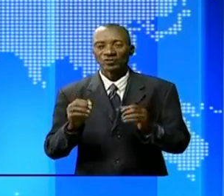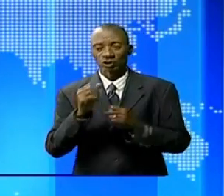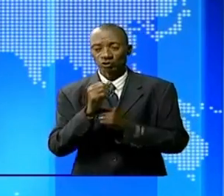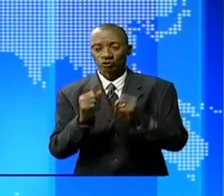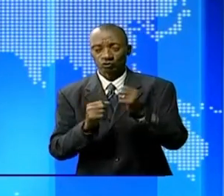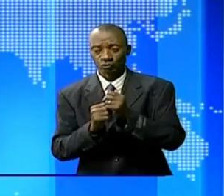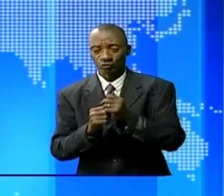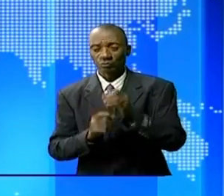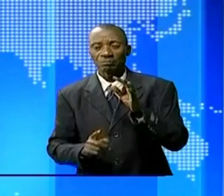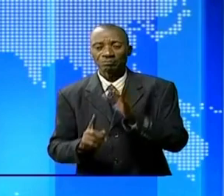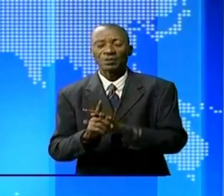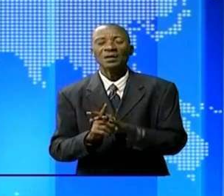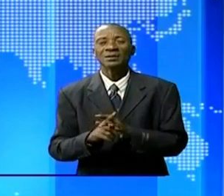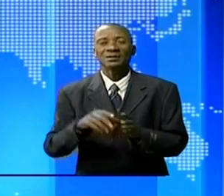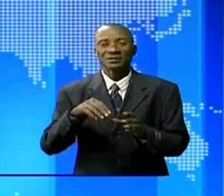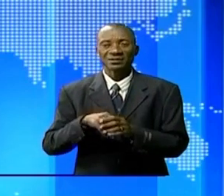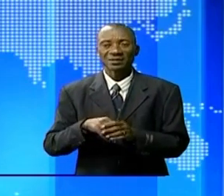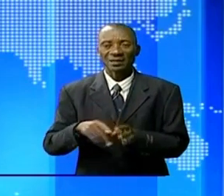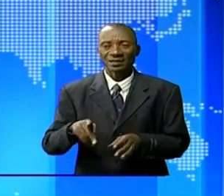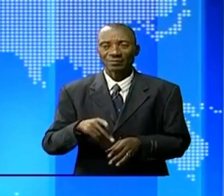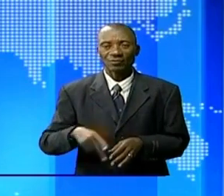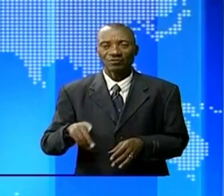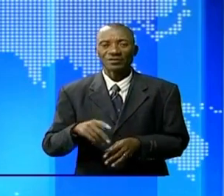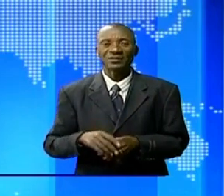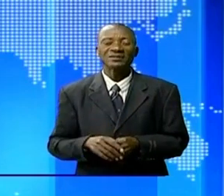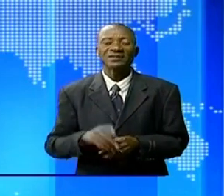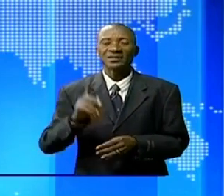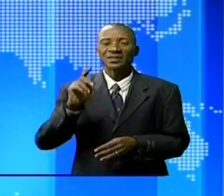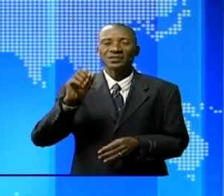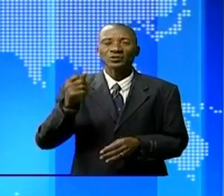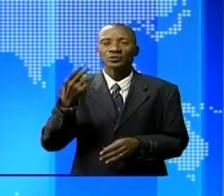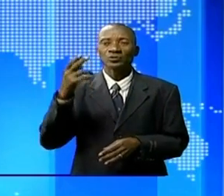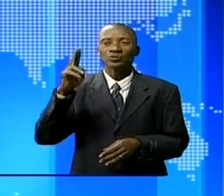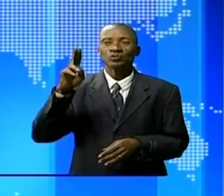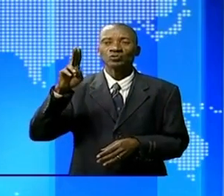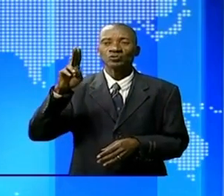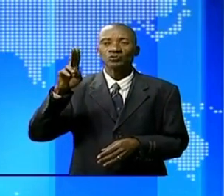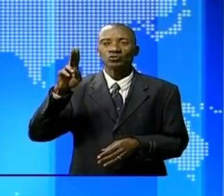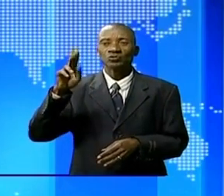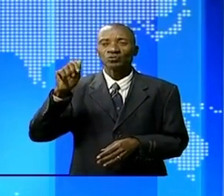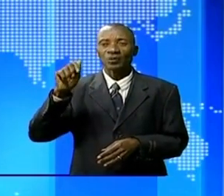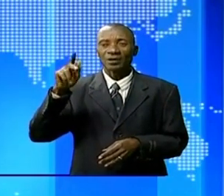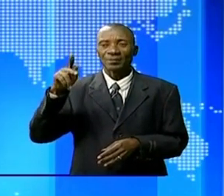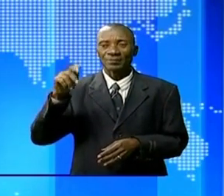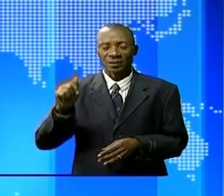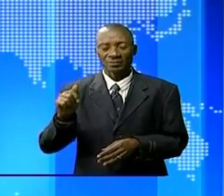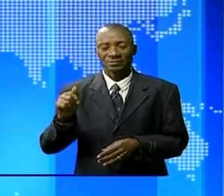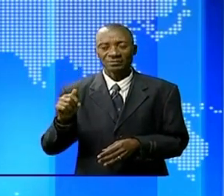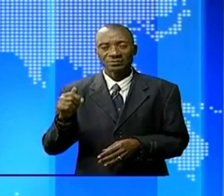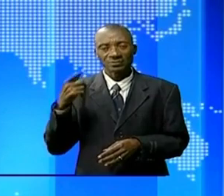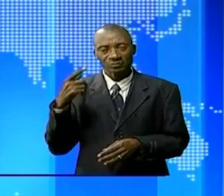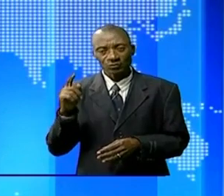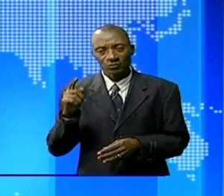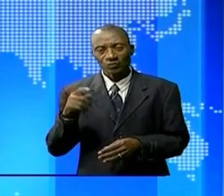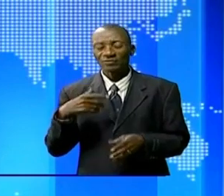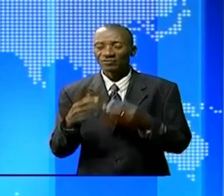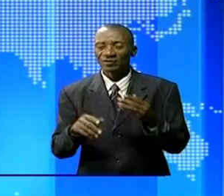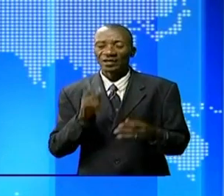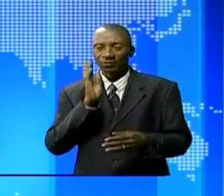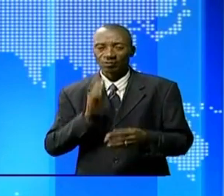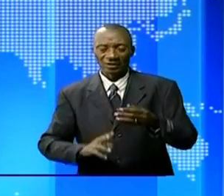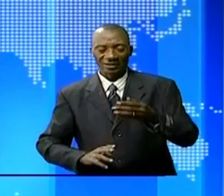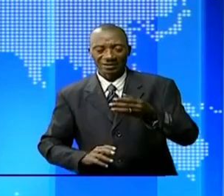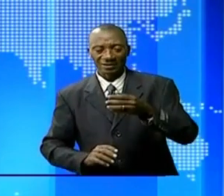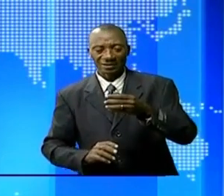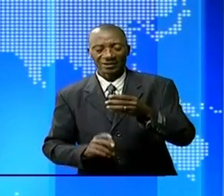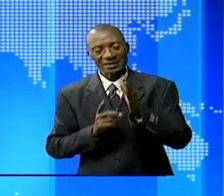province de la crois pas elle a pour objectif de prêcher la paix le développement et l'unité de la provence ce qu'ils vont